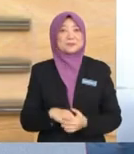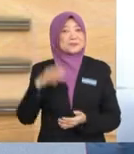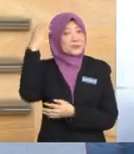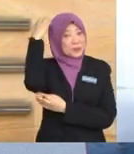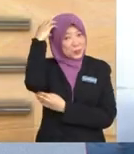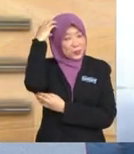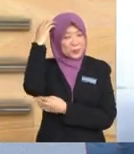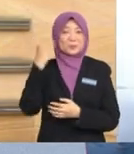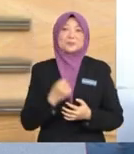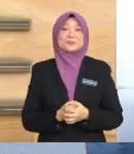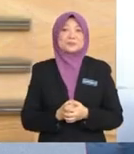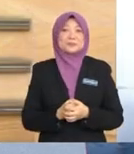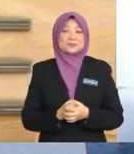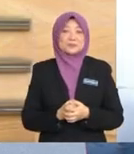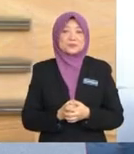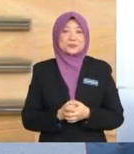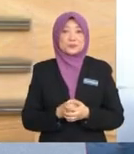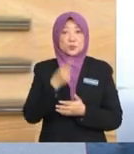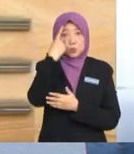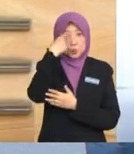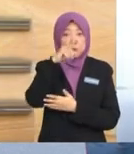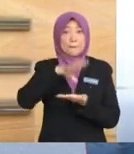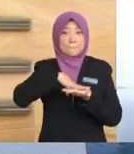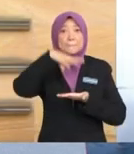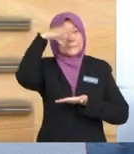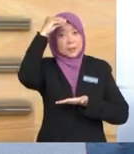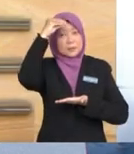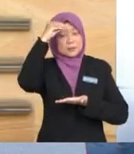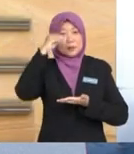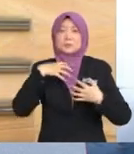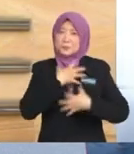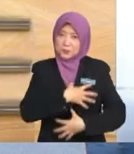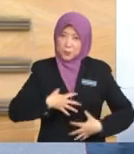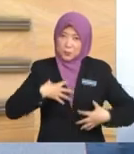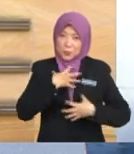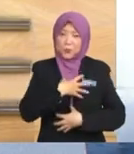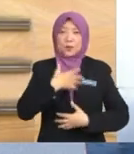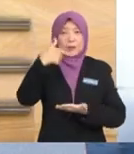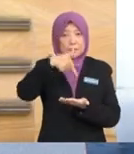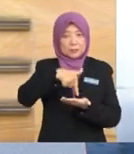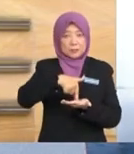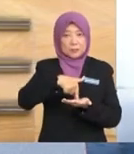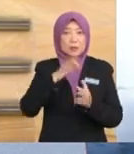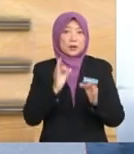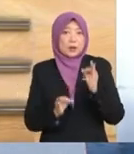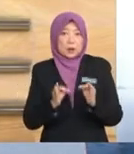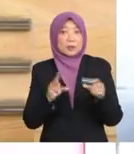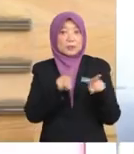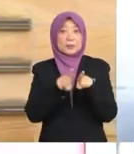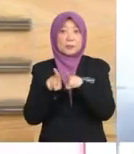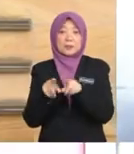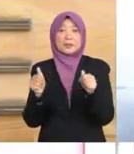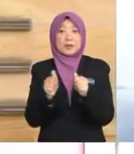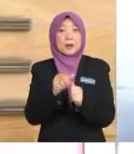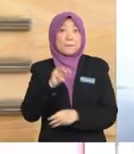Baiklah, rasanya untuk tujuan pembelajaran lebih seronok kalau kita bersama dengan murid-murid cikgu. Boleh tak,